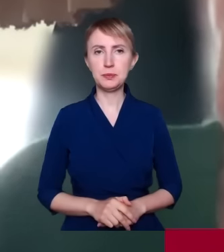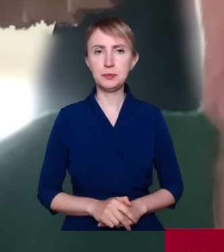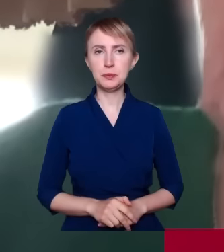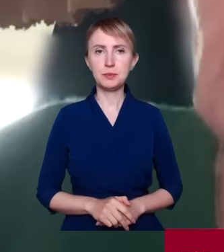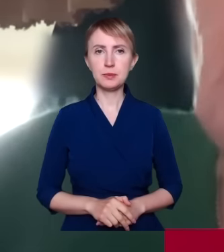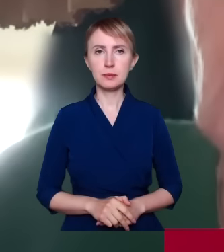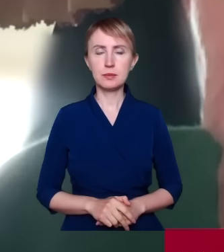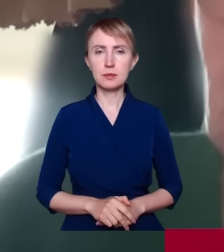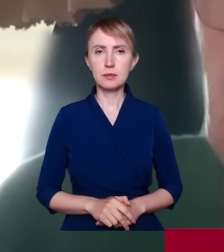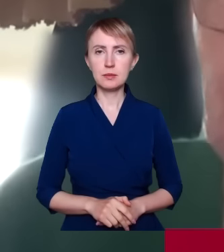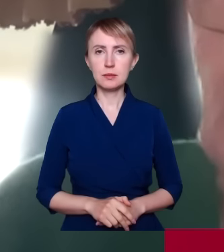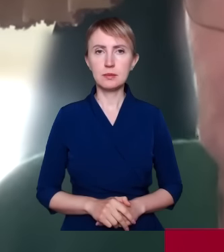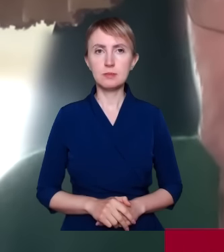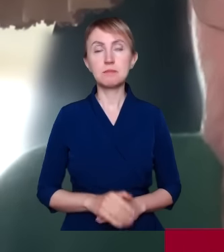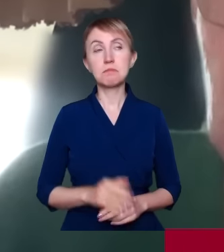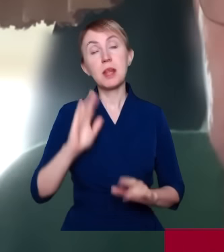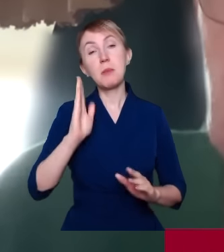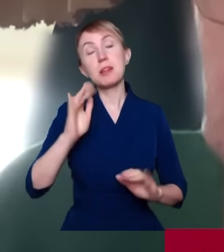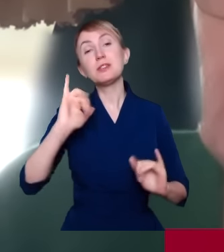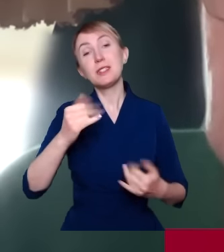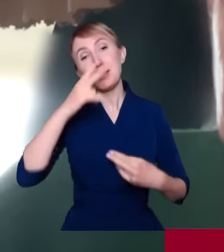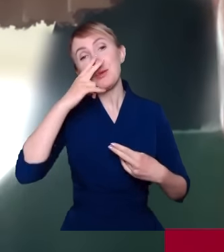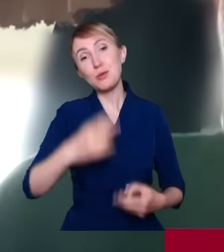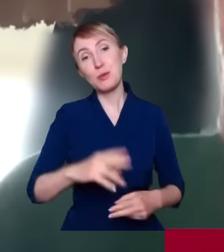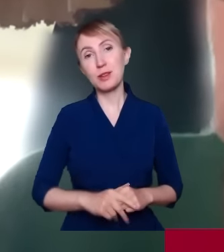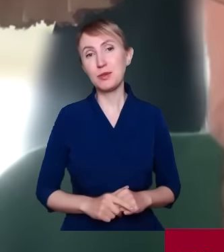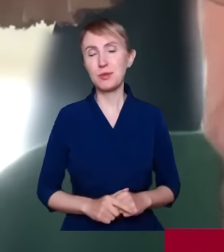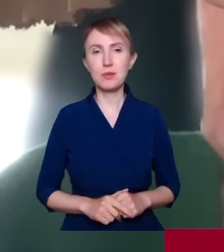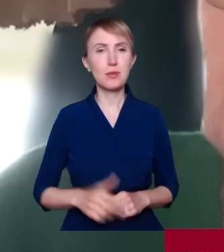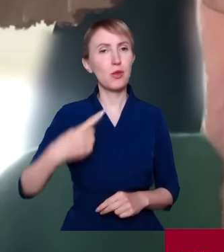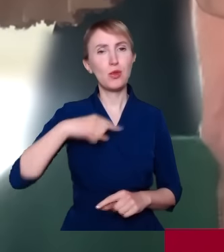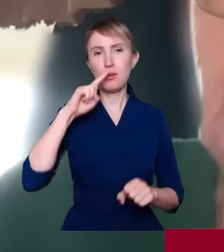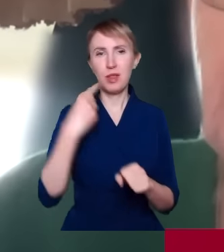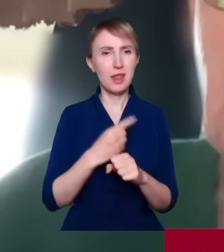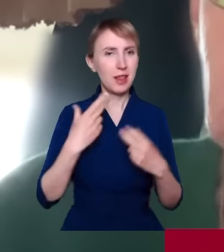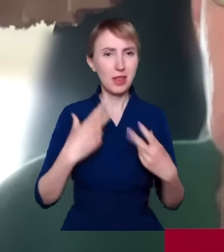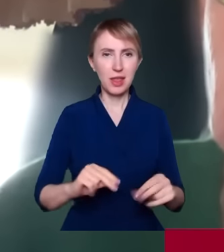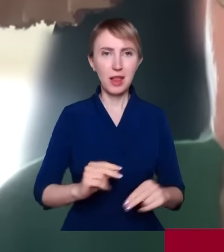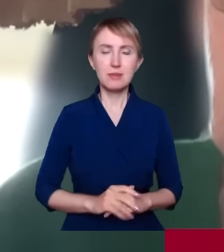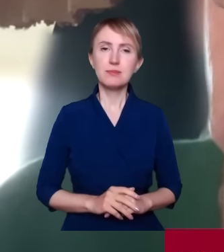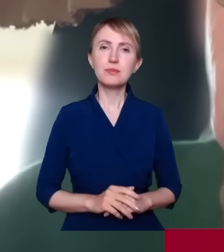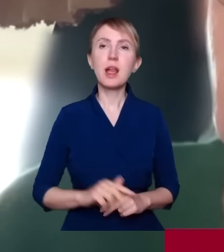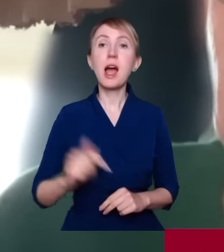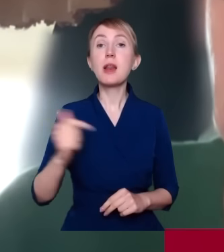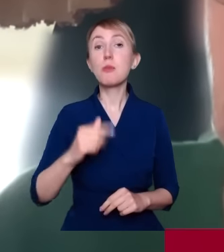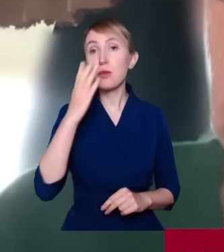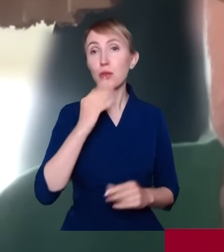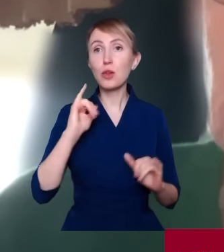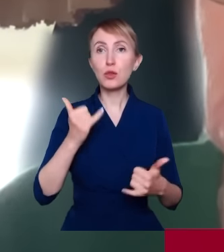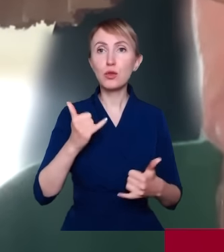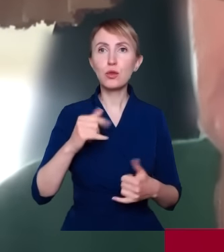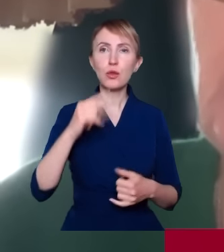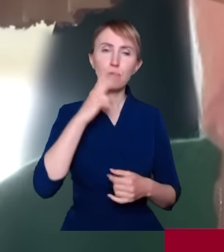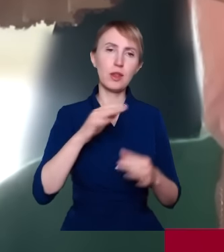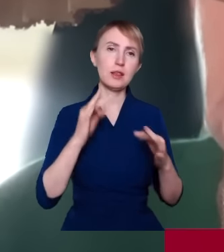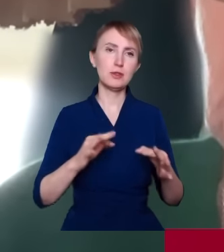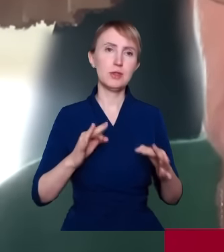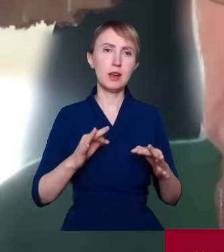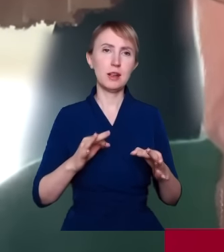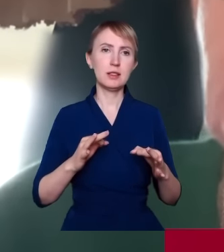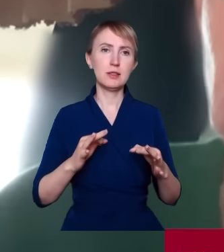Jak będzie, to zobaczymy, prawda? Bo to nie od nas zależy. Natomiast jak powinna wyglądać, wynika w tej chwili przecież z